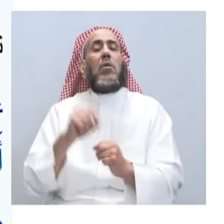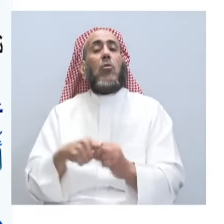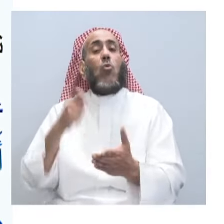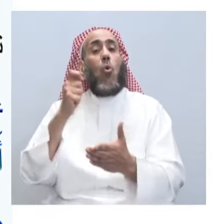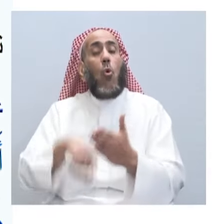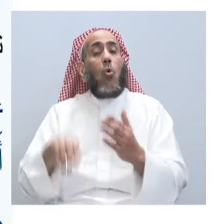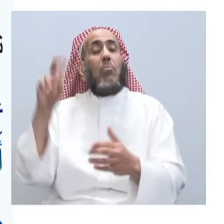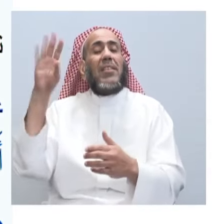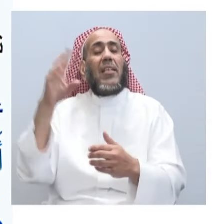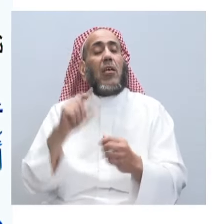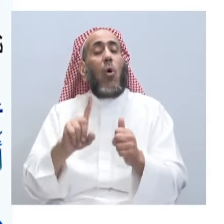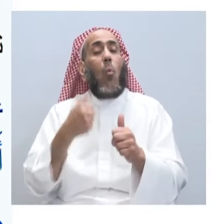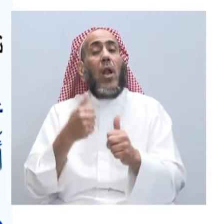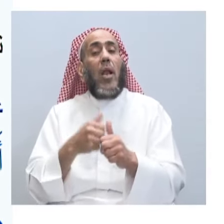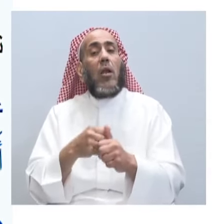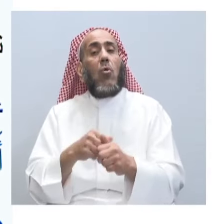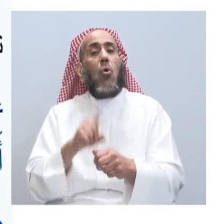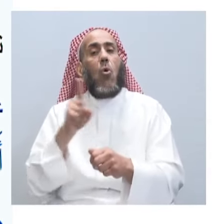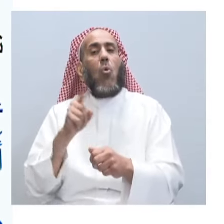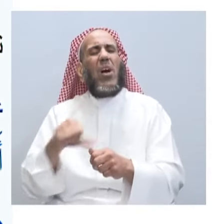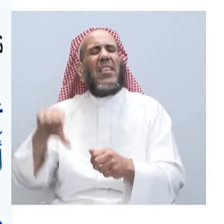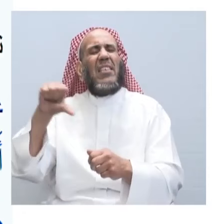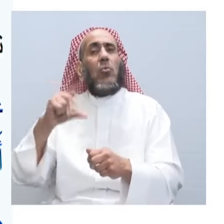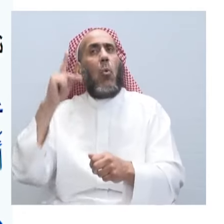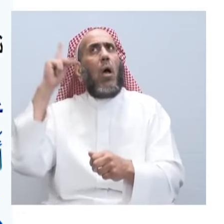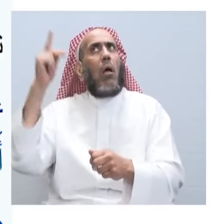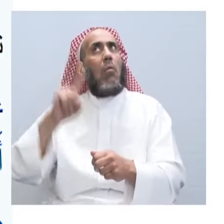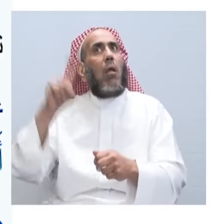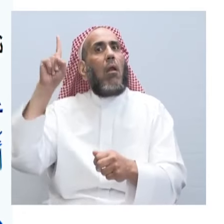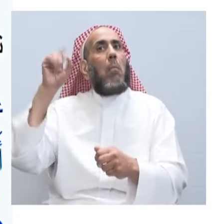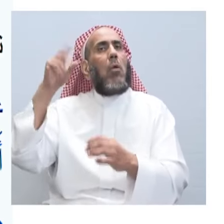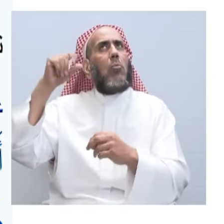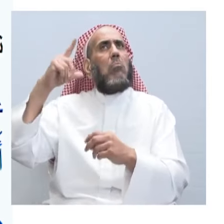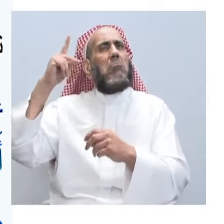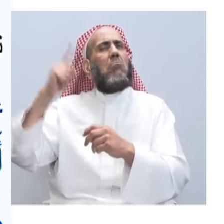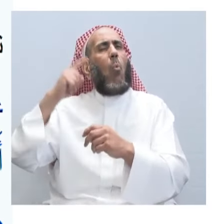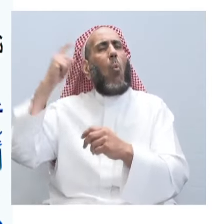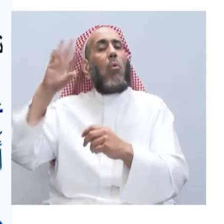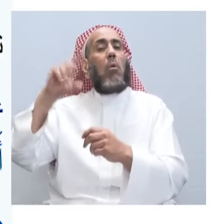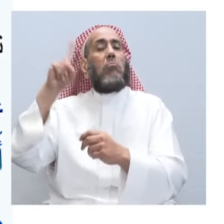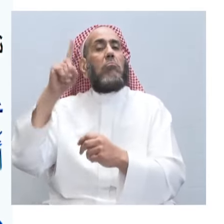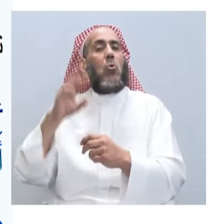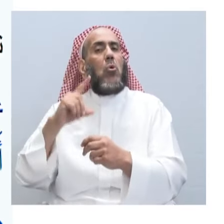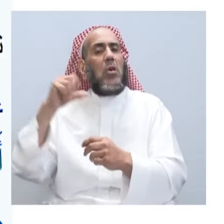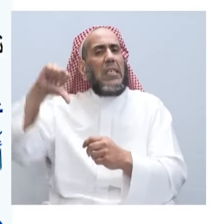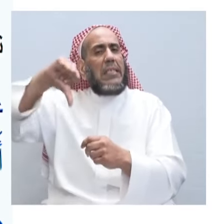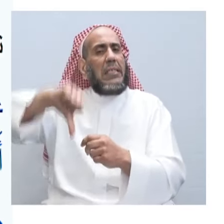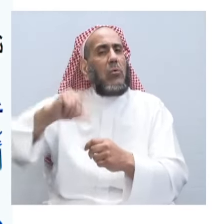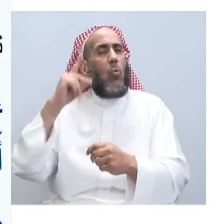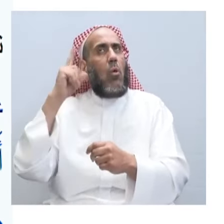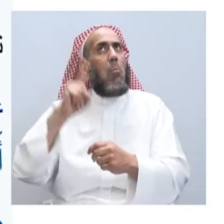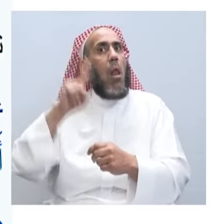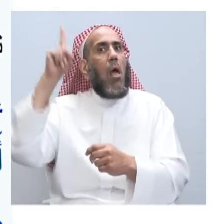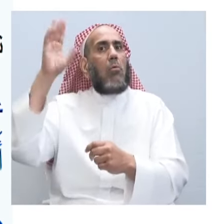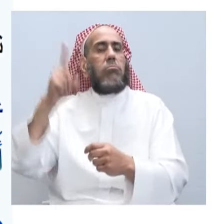التطير اولا هو سوء ظن بالله عز وجل هو سوء ظن